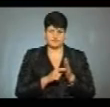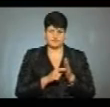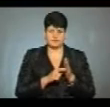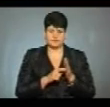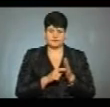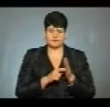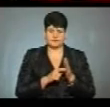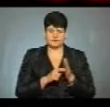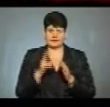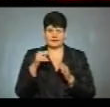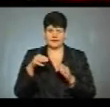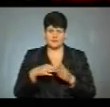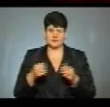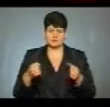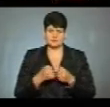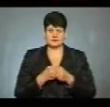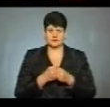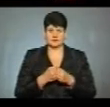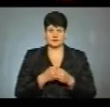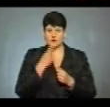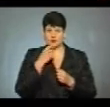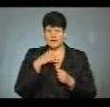ДТП, лобове зіткнення, критична кровотеча стегна,